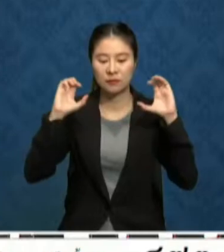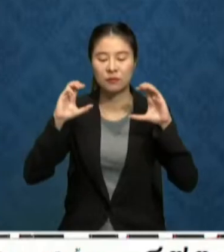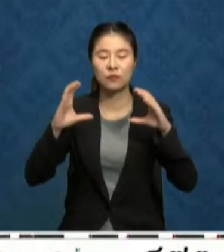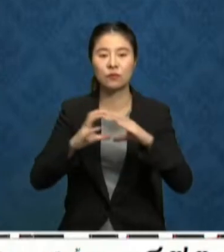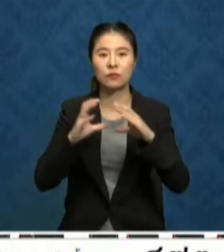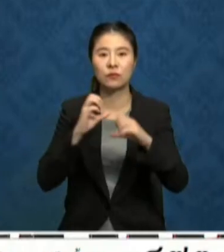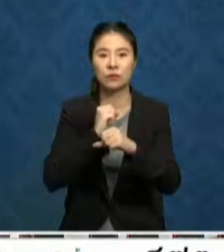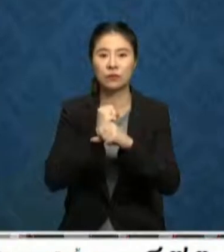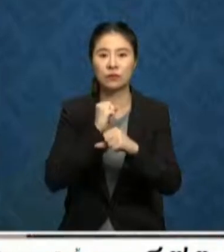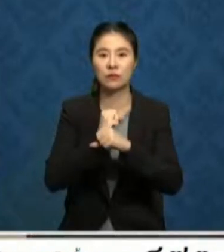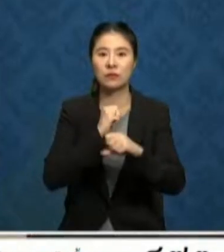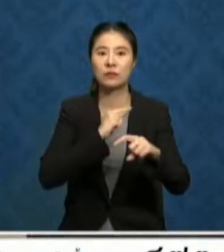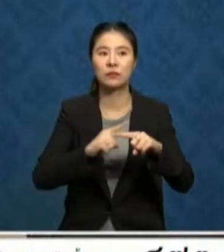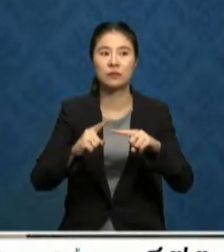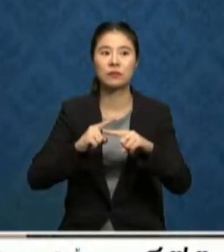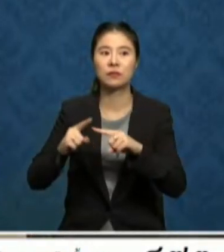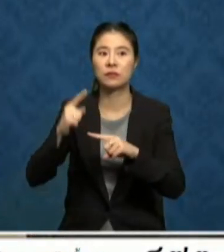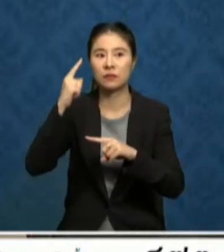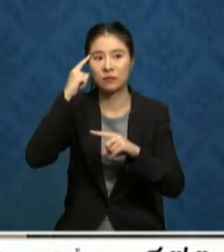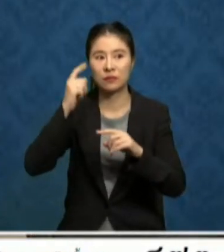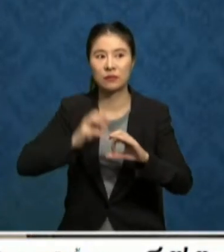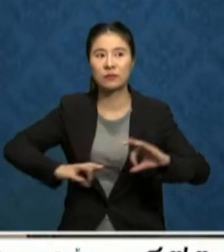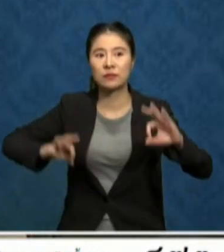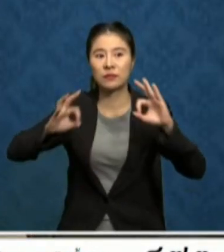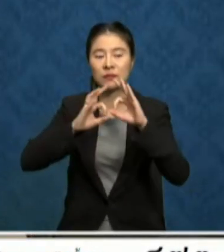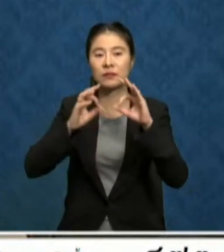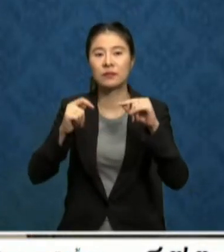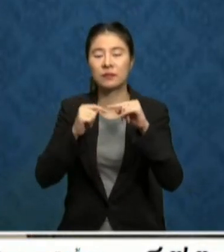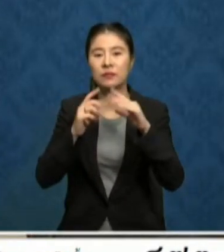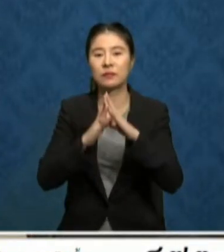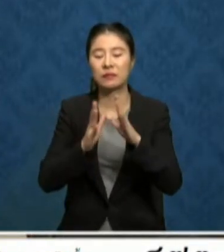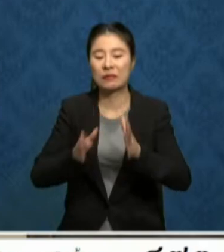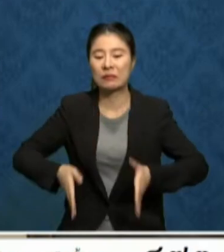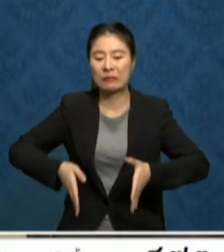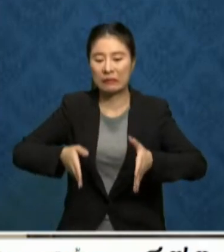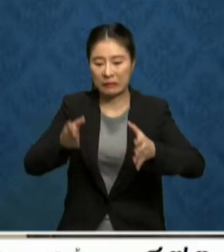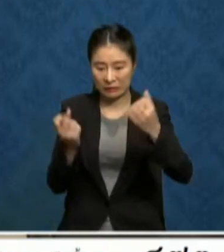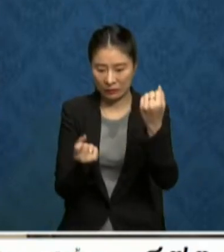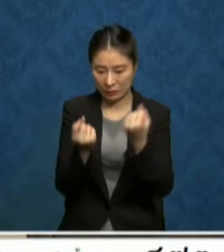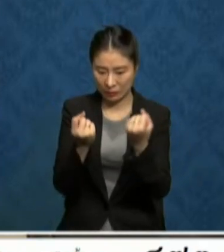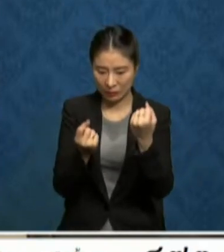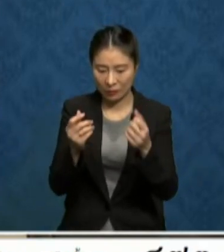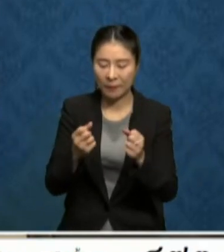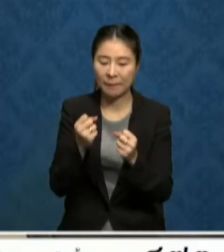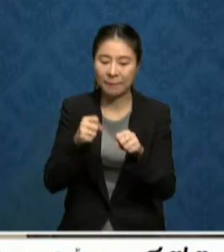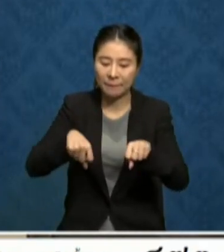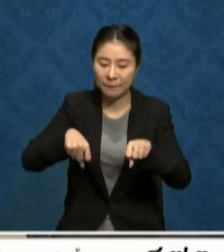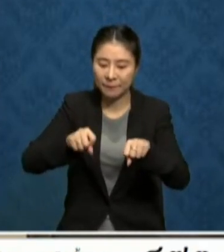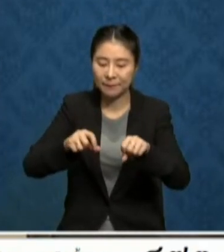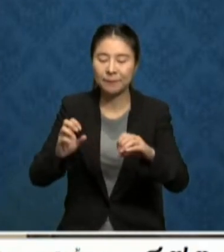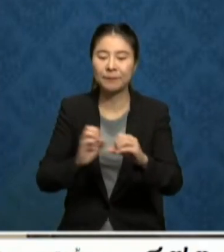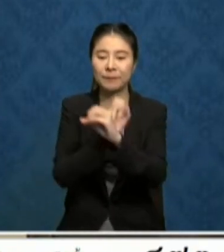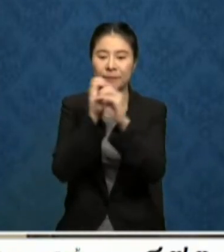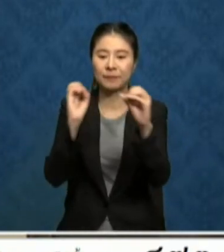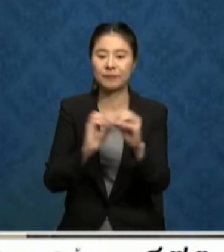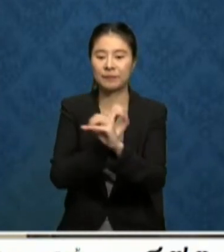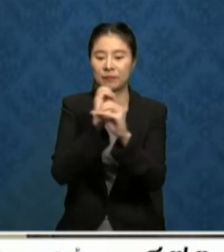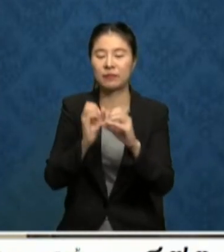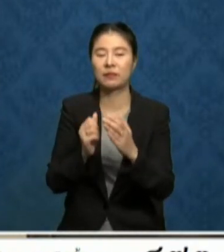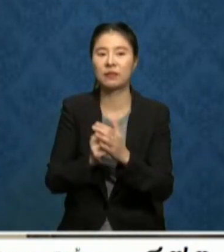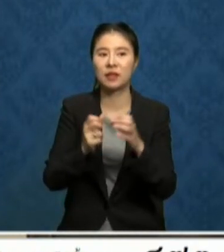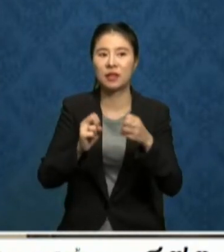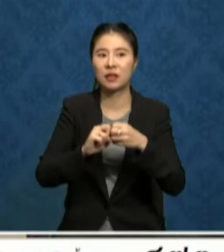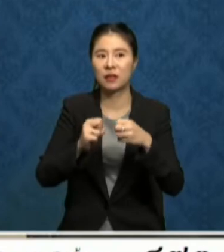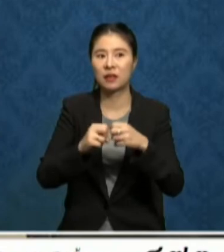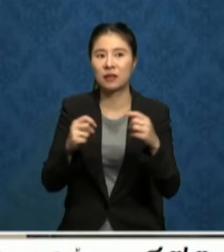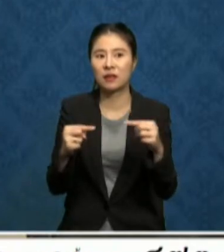ยวข้องให้ความสำคัญเกี่ยวกับความปลอดภัยบนท้องถนนค่ะเกี่ยวกับการแก้ไขปัญหา